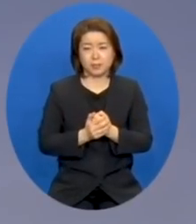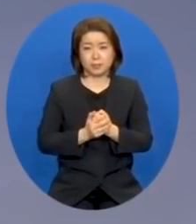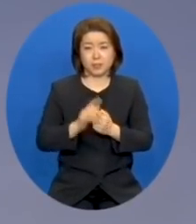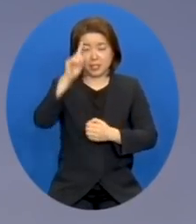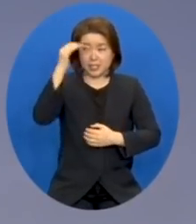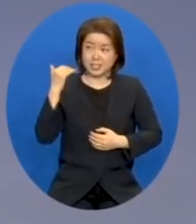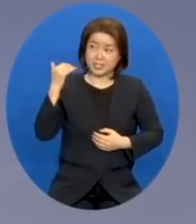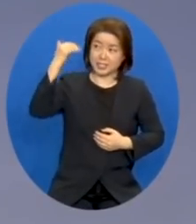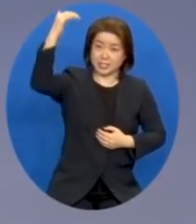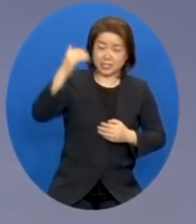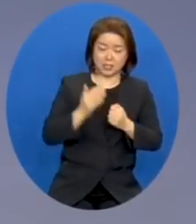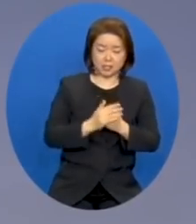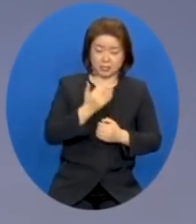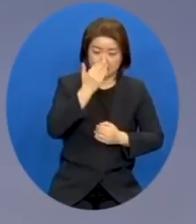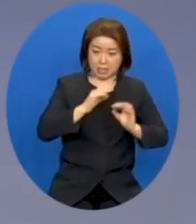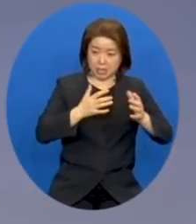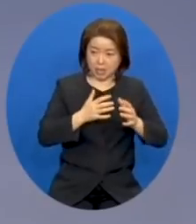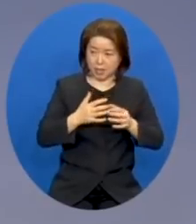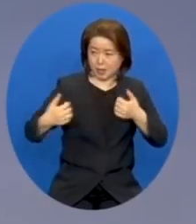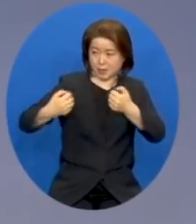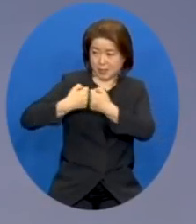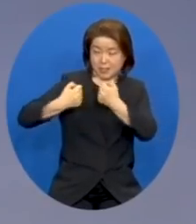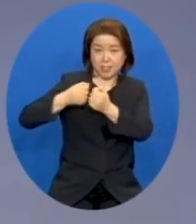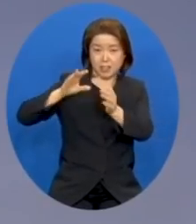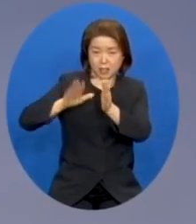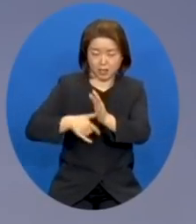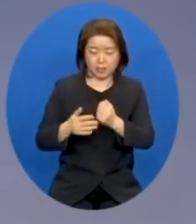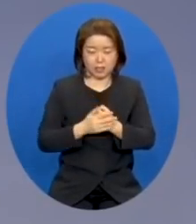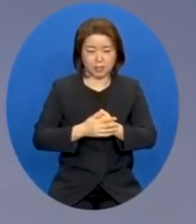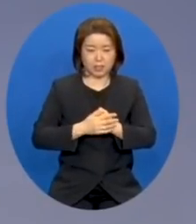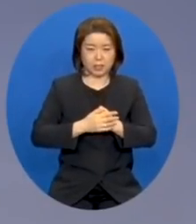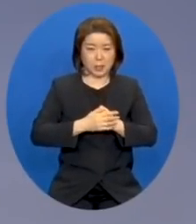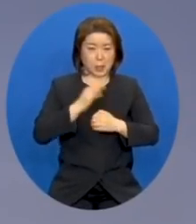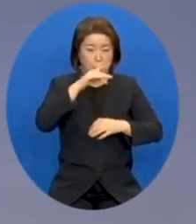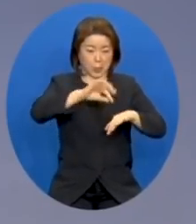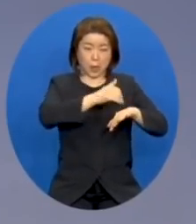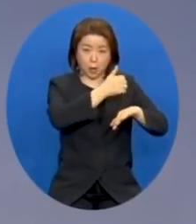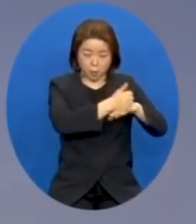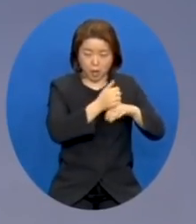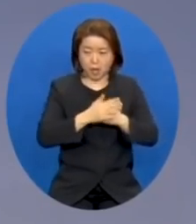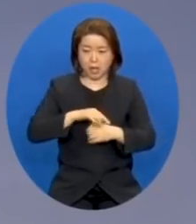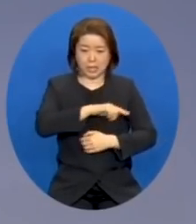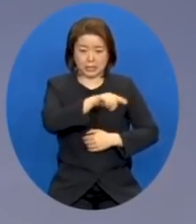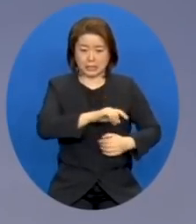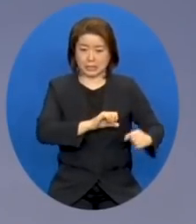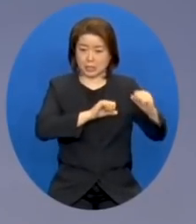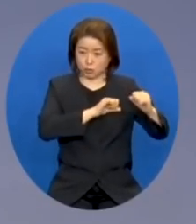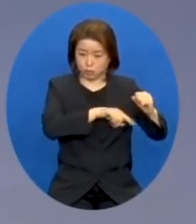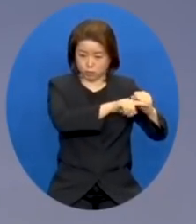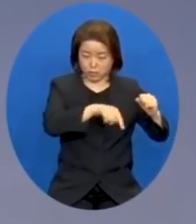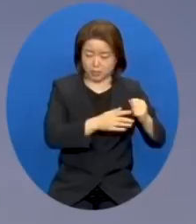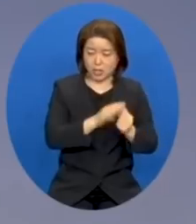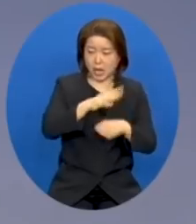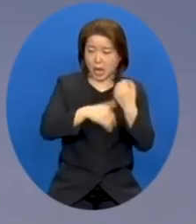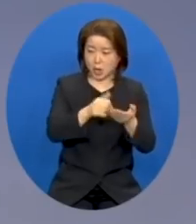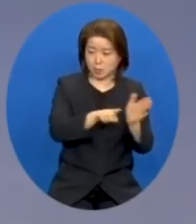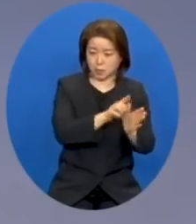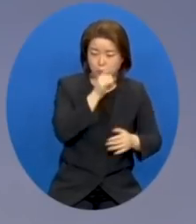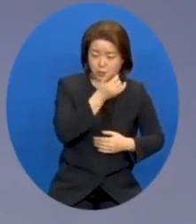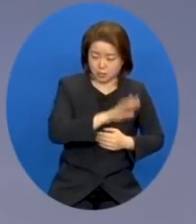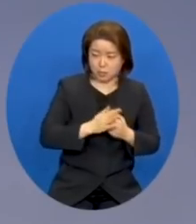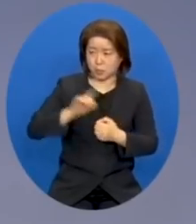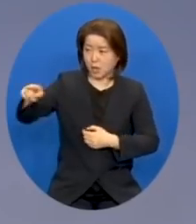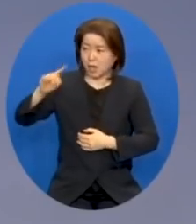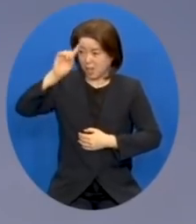이스라엘 전 싸울때 4호 란과 그 군사들은 하나님을 믿는다고 는 했지만 골리앗이